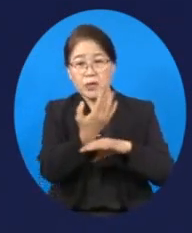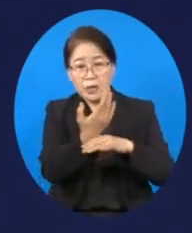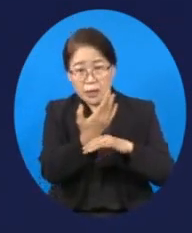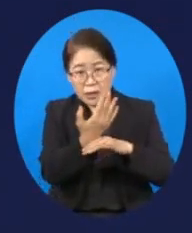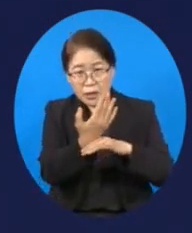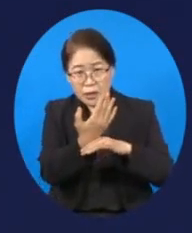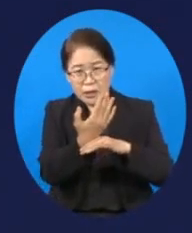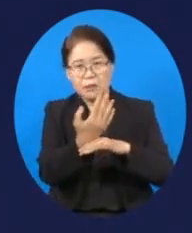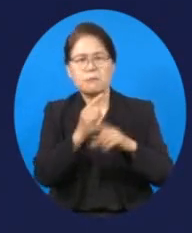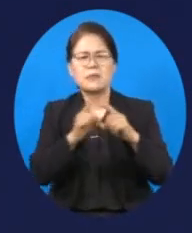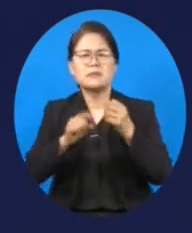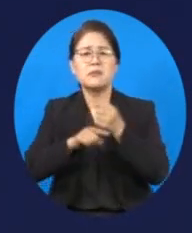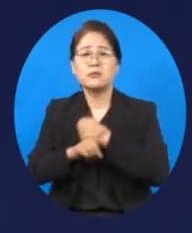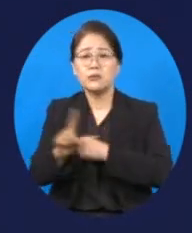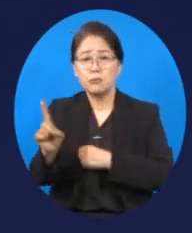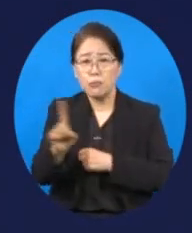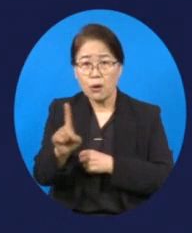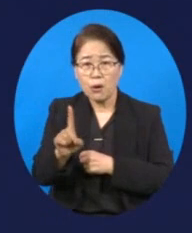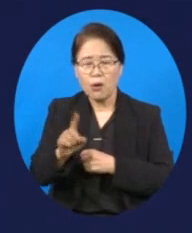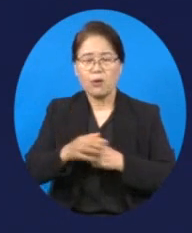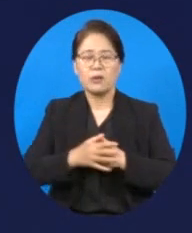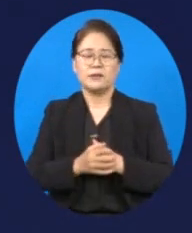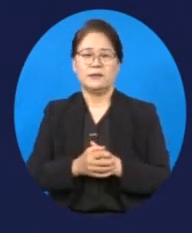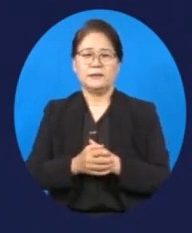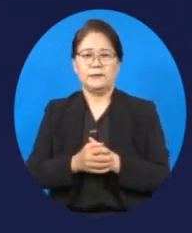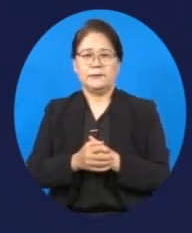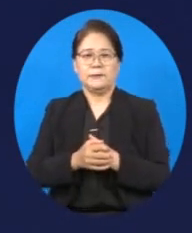하는이 말씀을 왜 하셨을까요